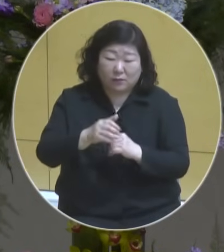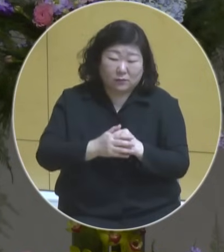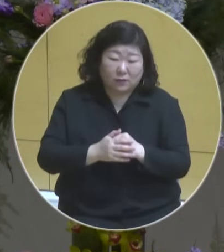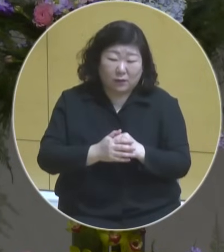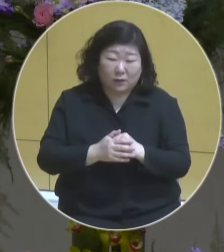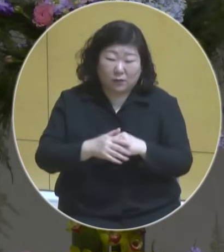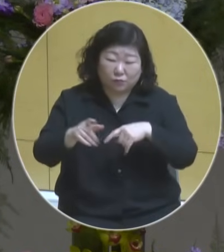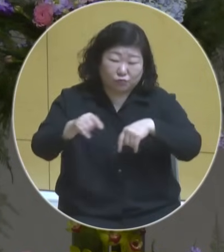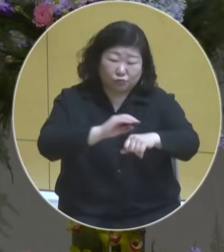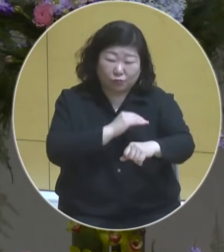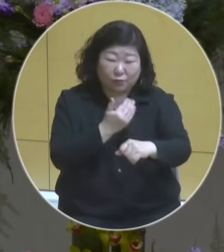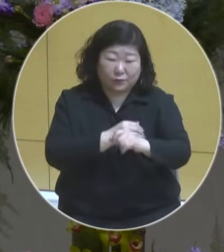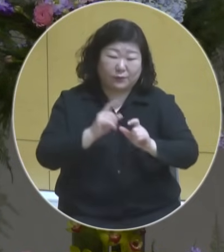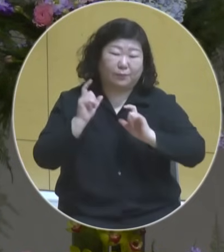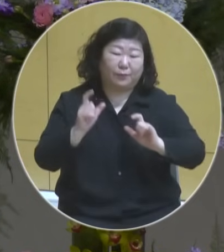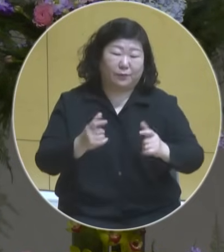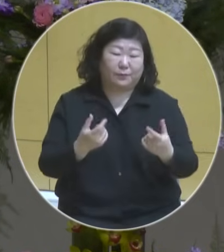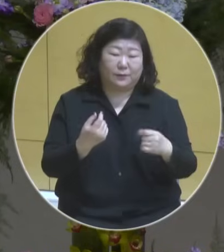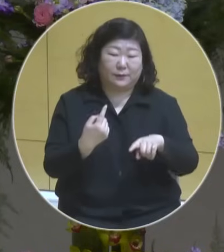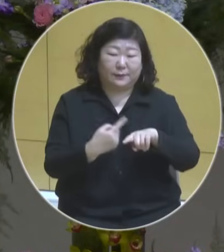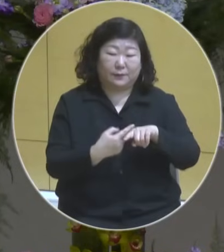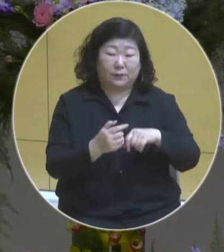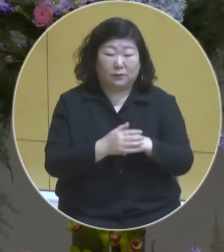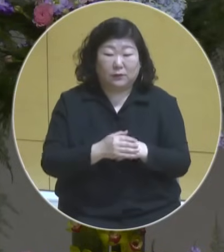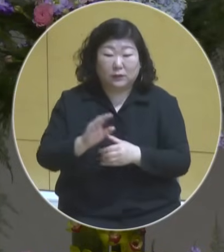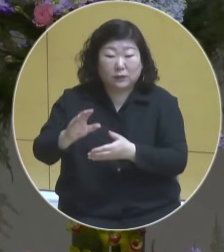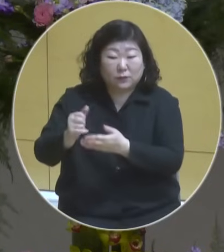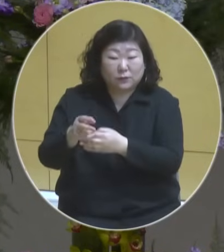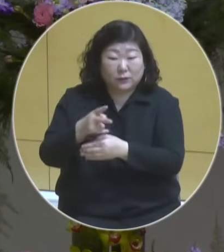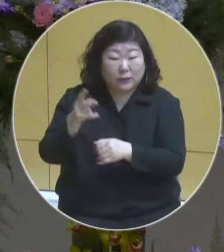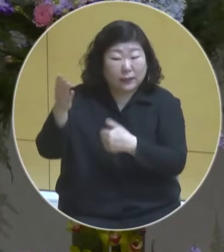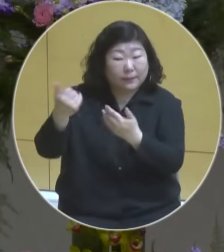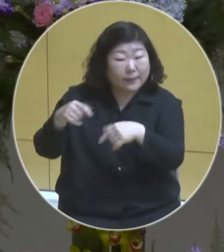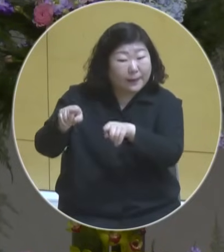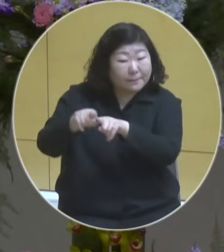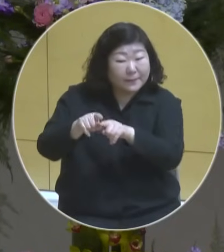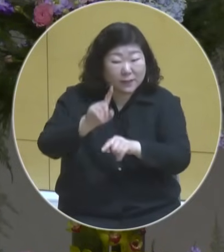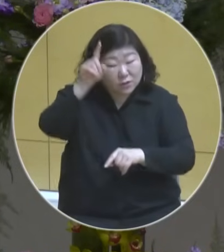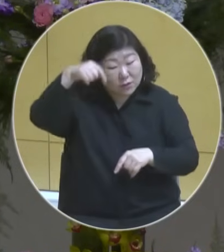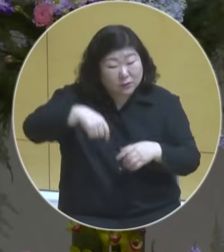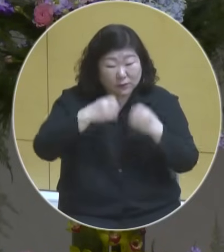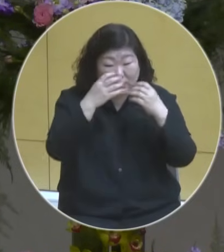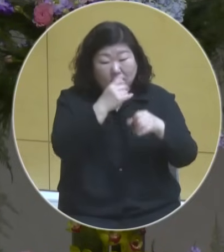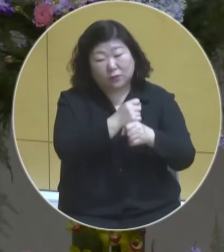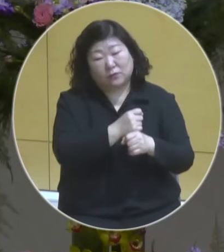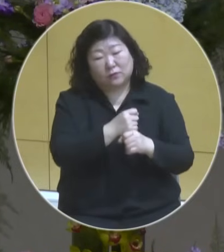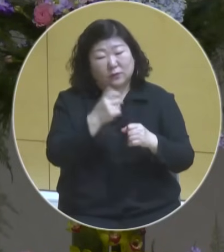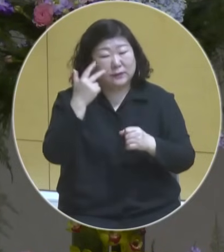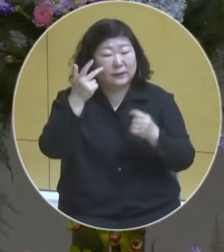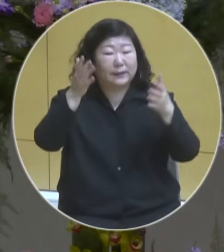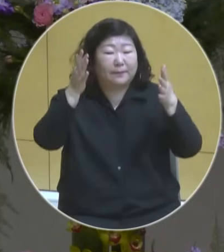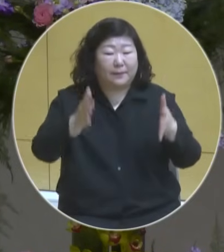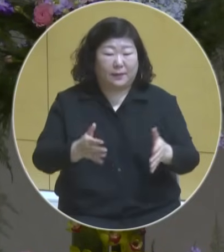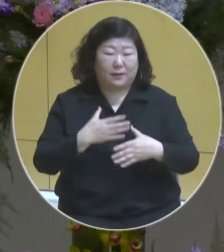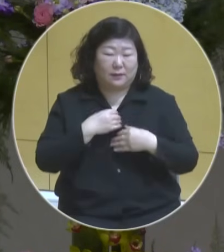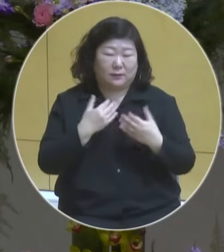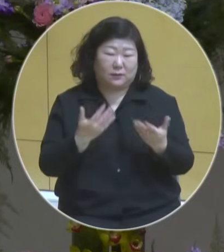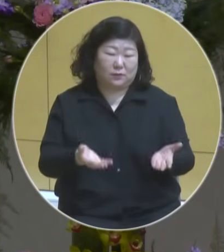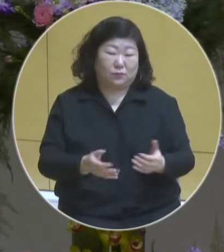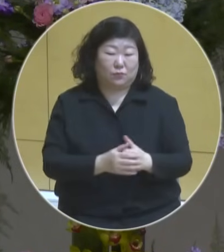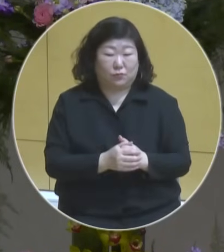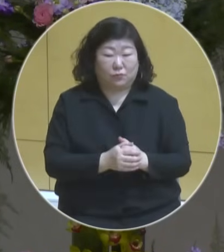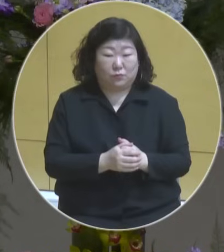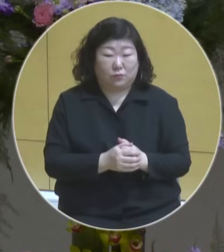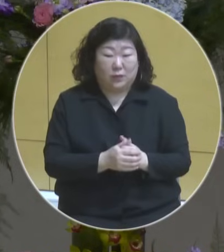마찬가지입니다 그리스도는 성부 하나님과 함께 천지를 창조하시고 7일 만에 안식하셨습니다 이스라엘